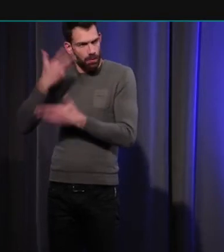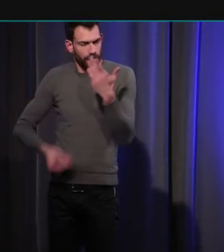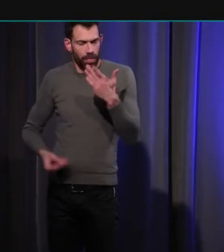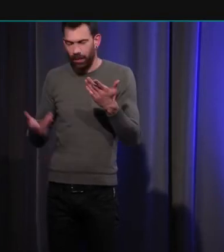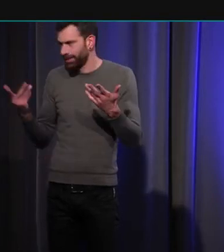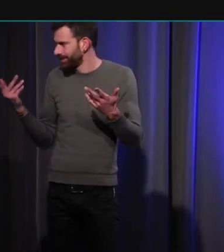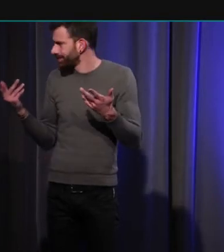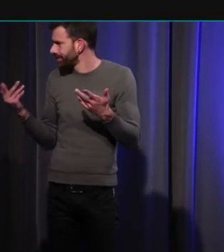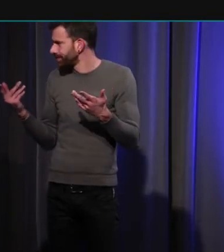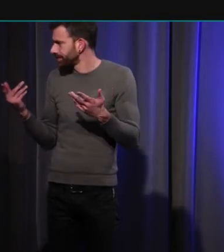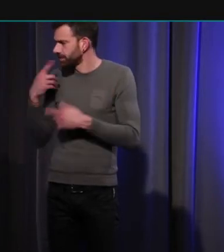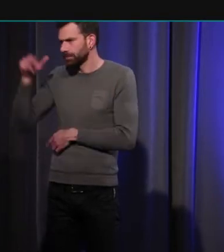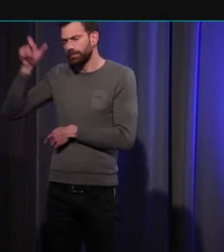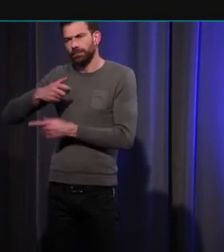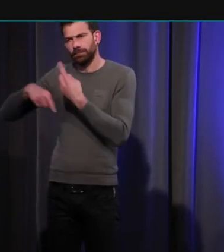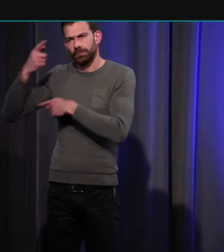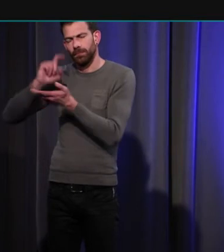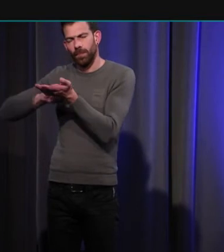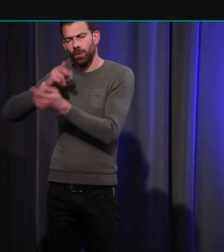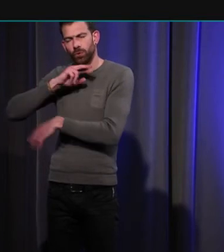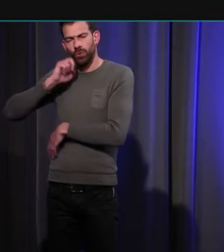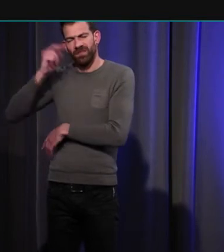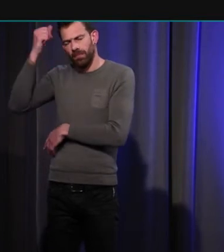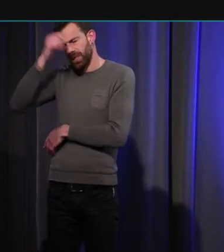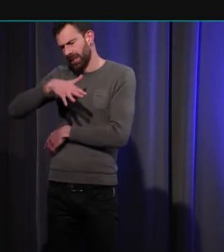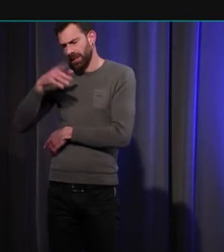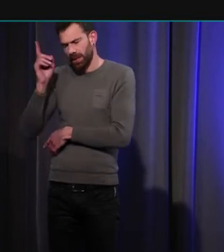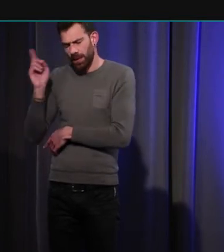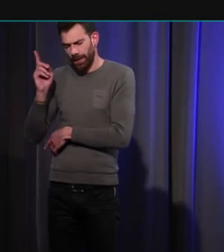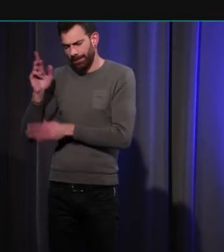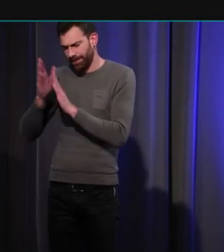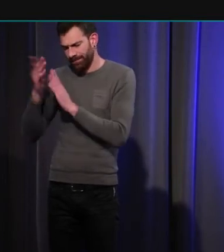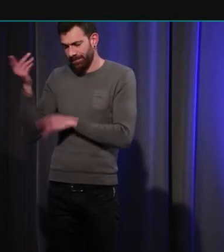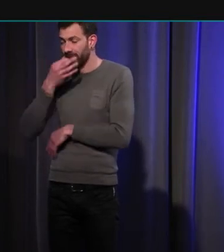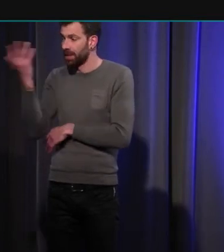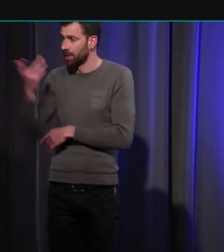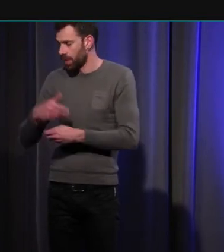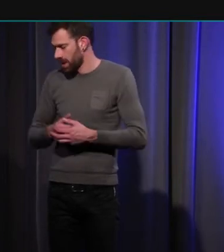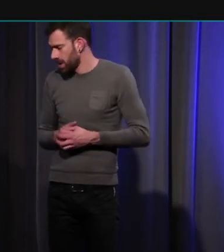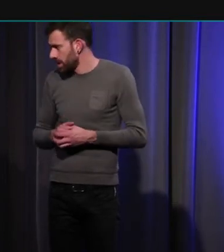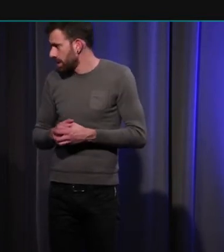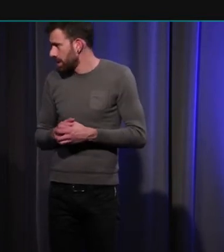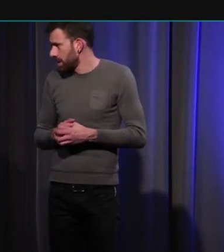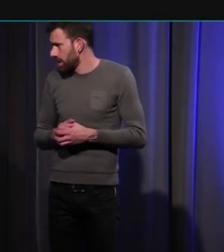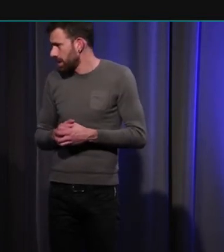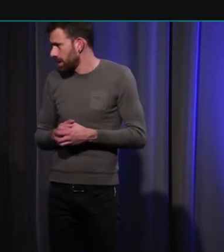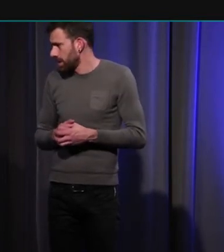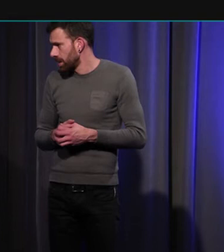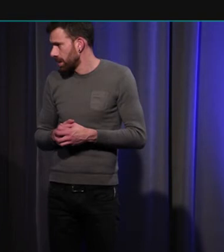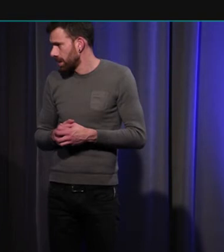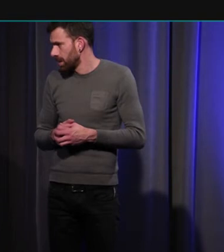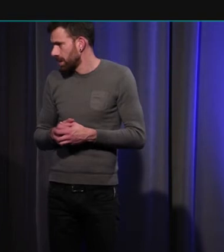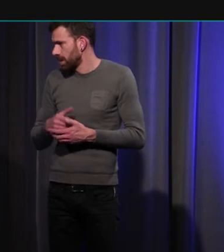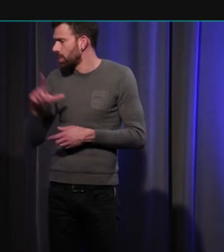d'un historien d'origine juive américaine je crois que qui a dit tout simplement glissé luis voilà